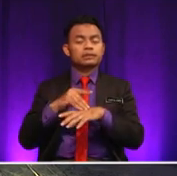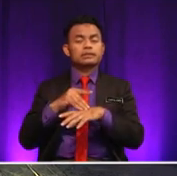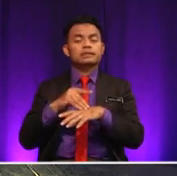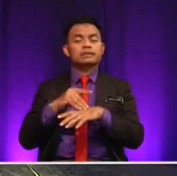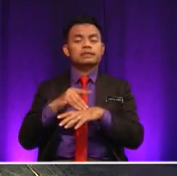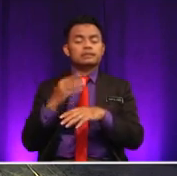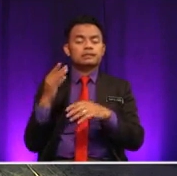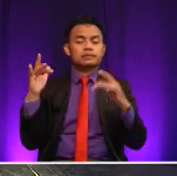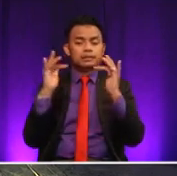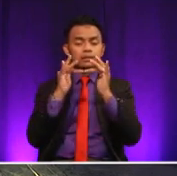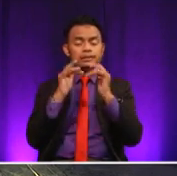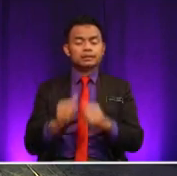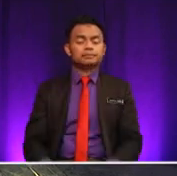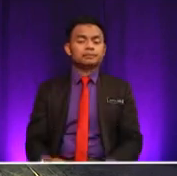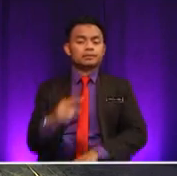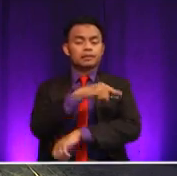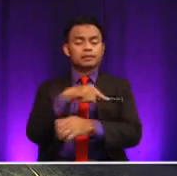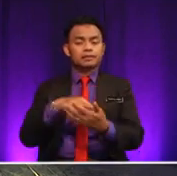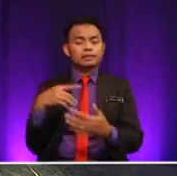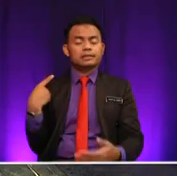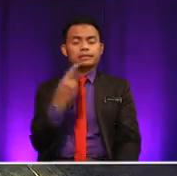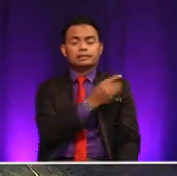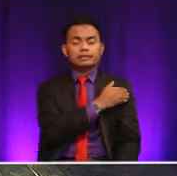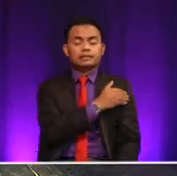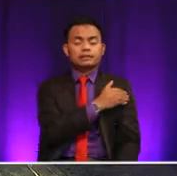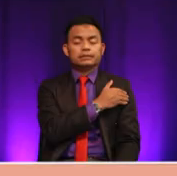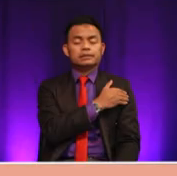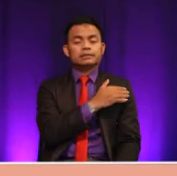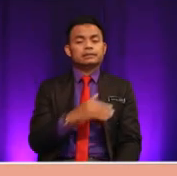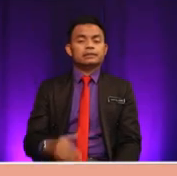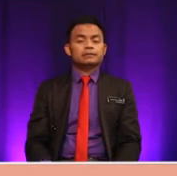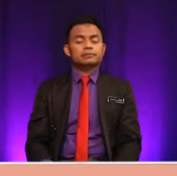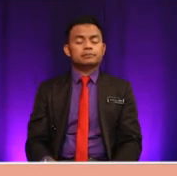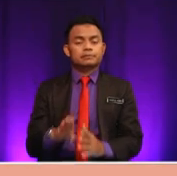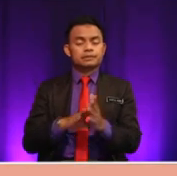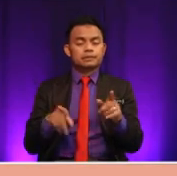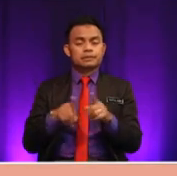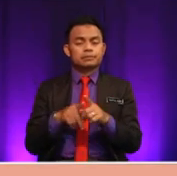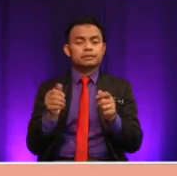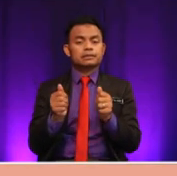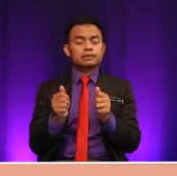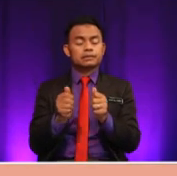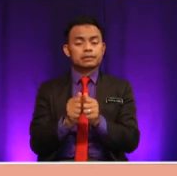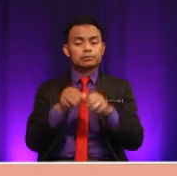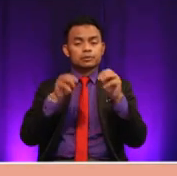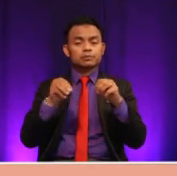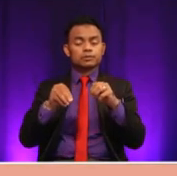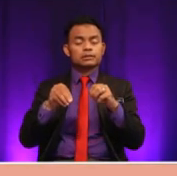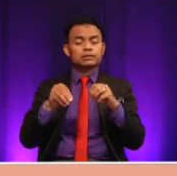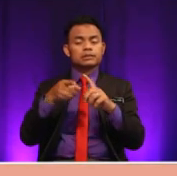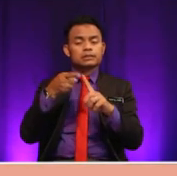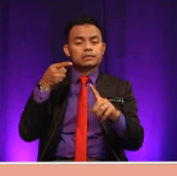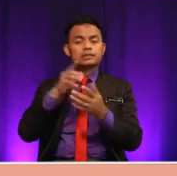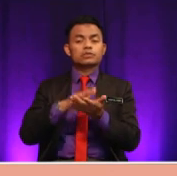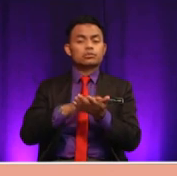jadi hari ini perkenalkan student dari sekolah SMK Abu Bakar Oke jadi eee yang